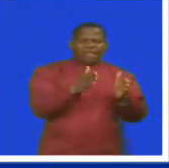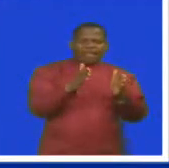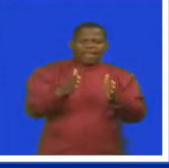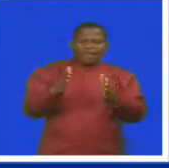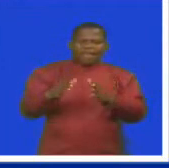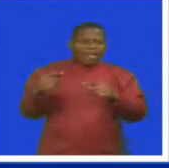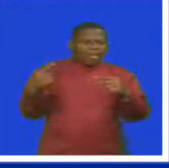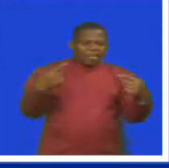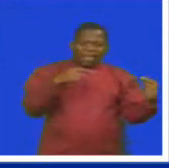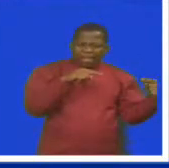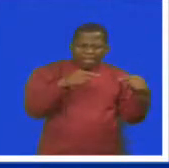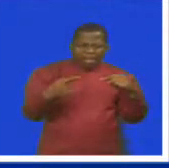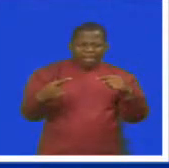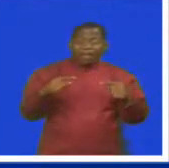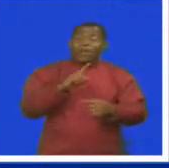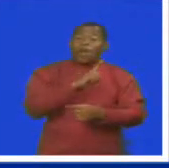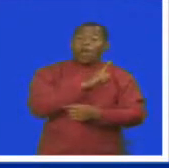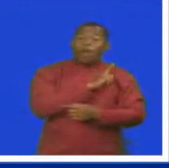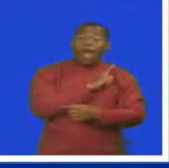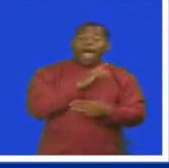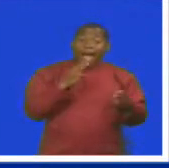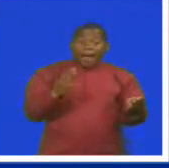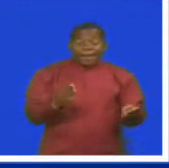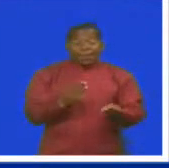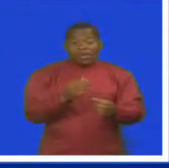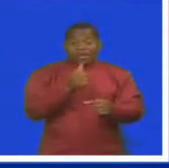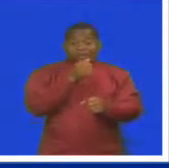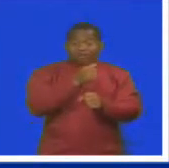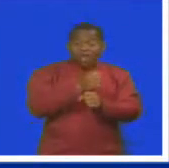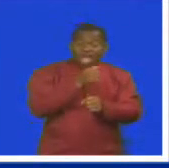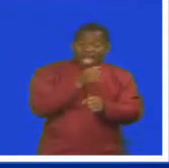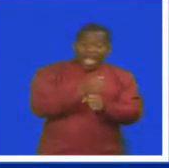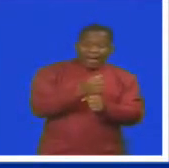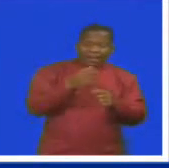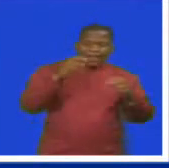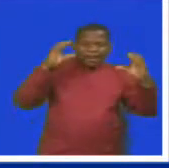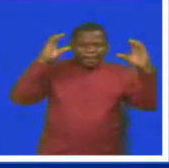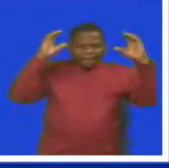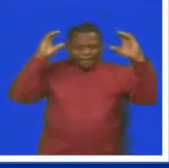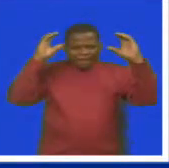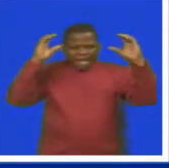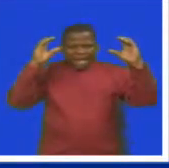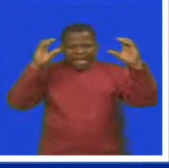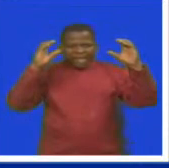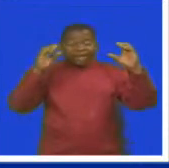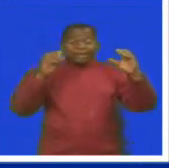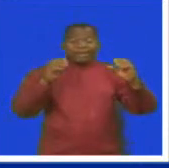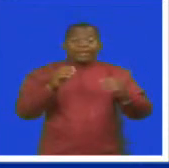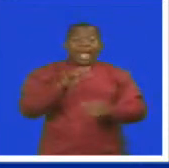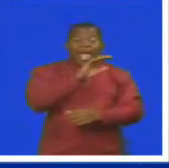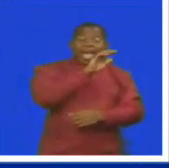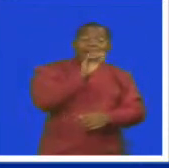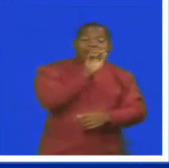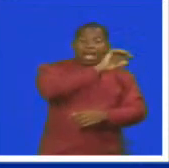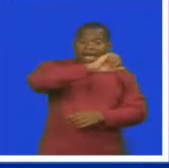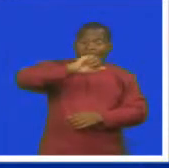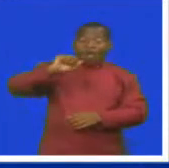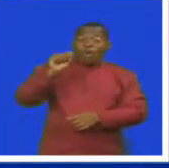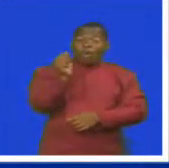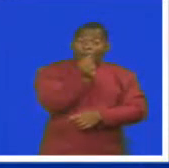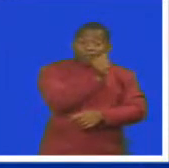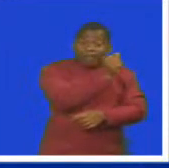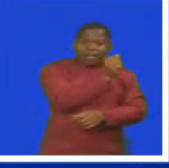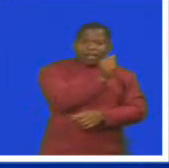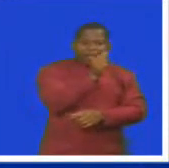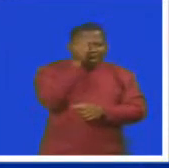ngasolinye. Uma lomsakade okhulumisana labanye bachubi baletimotolo bavetile ukuthi bahishene ngesizafu sekuthi labanye baba basathi